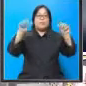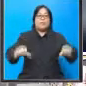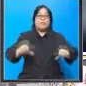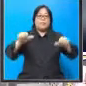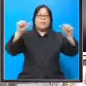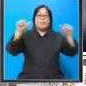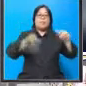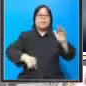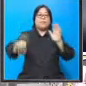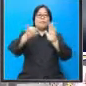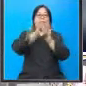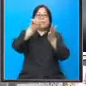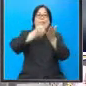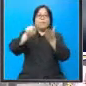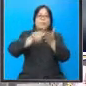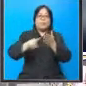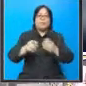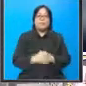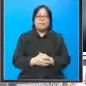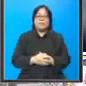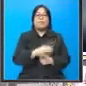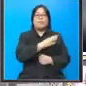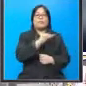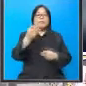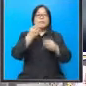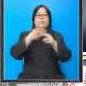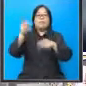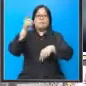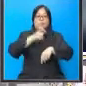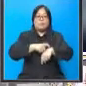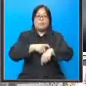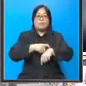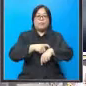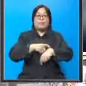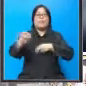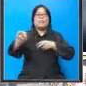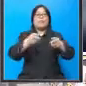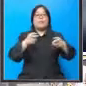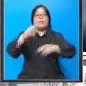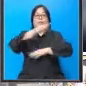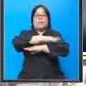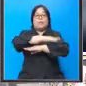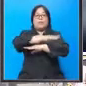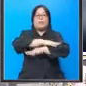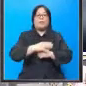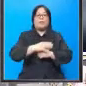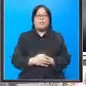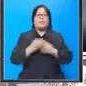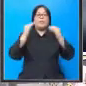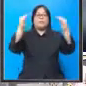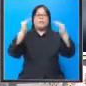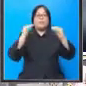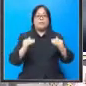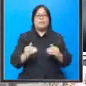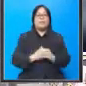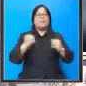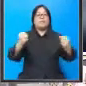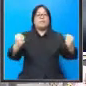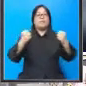meningkatkan integrity pemeriksaan di samping memendekkan tempo berurusan dicounter seterusnya